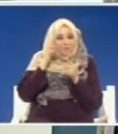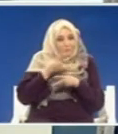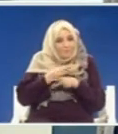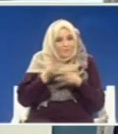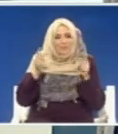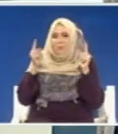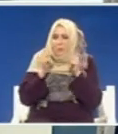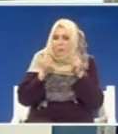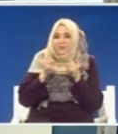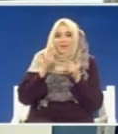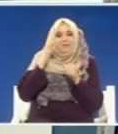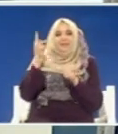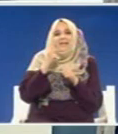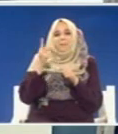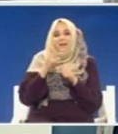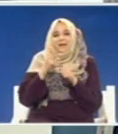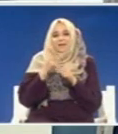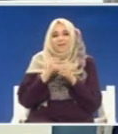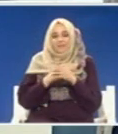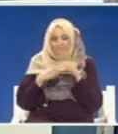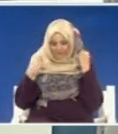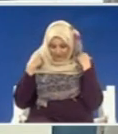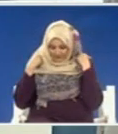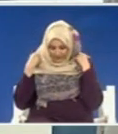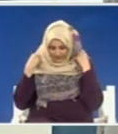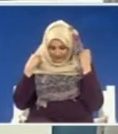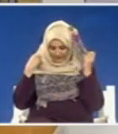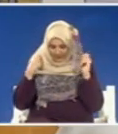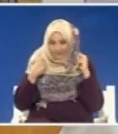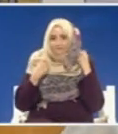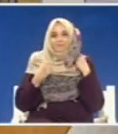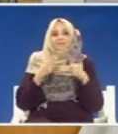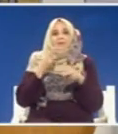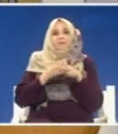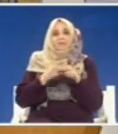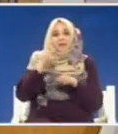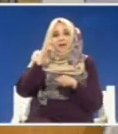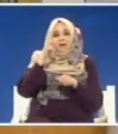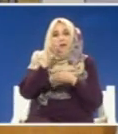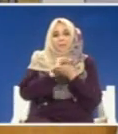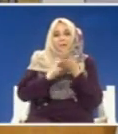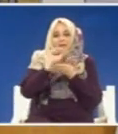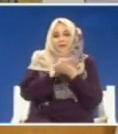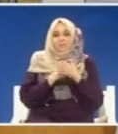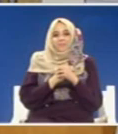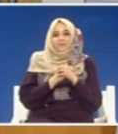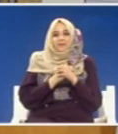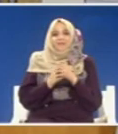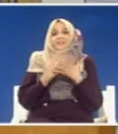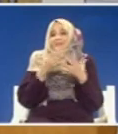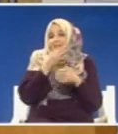كلمات بالأمازيغية عن حب الله. تفضل. بسم الله الرحمن الرحيم. أي اسماء